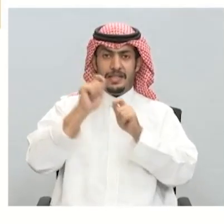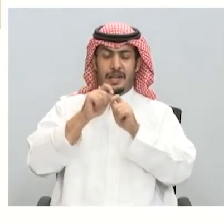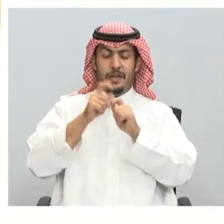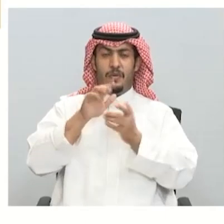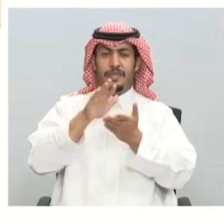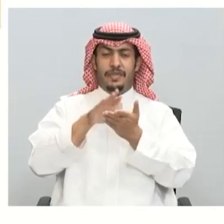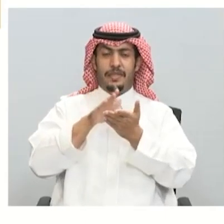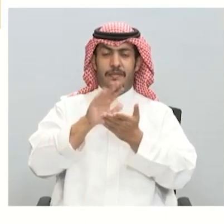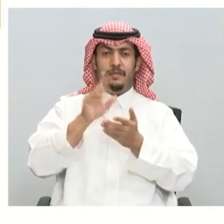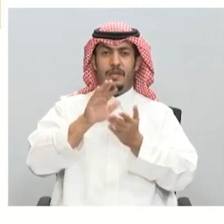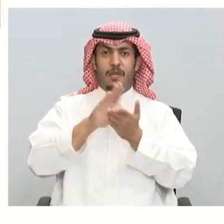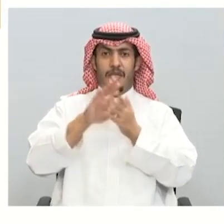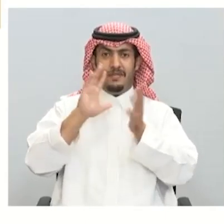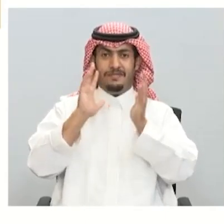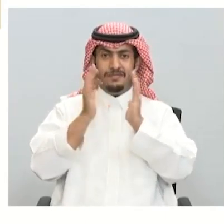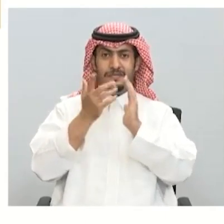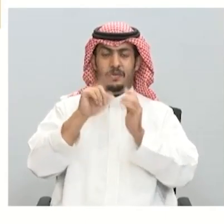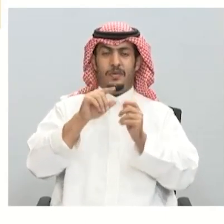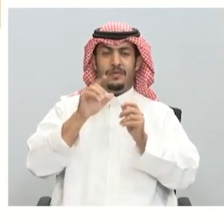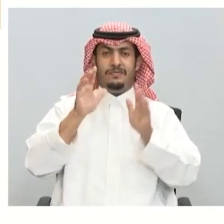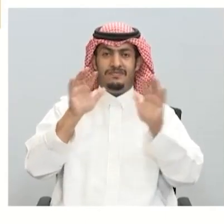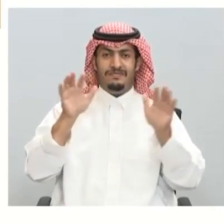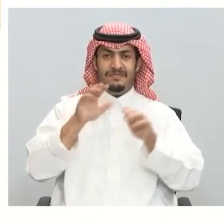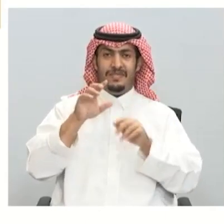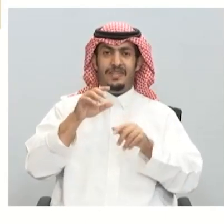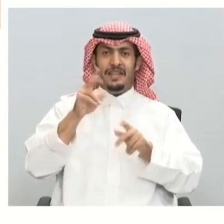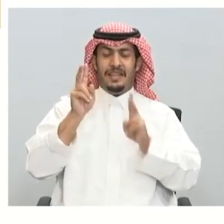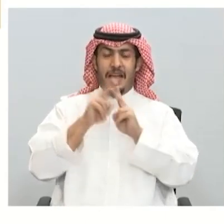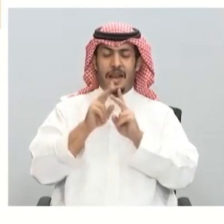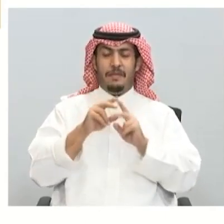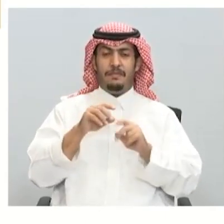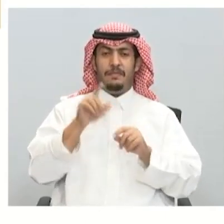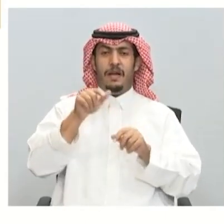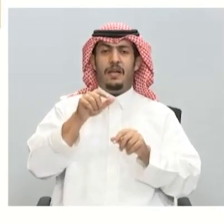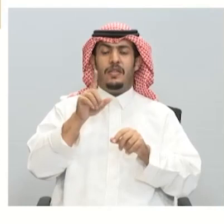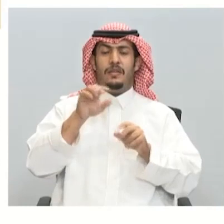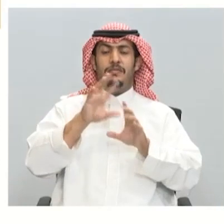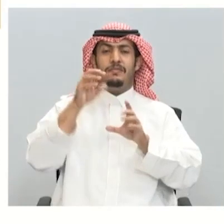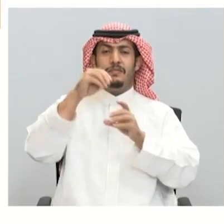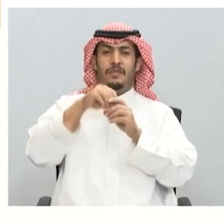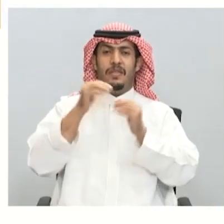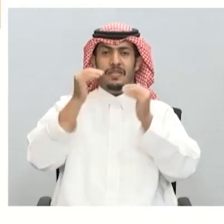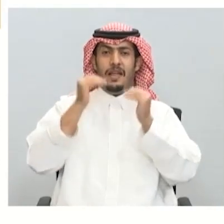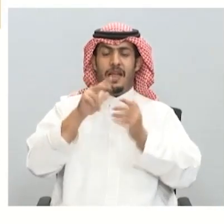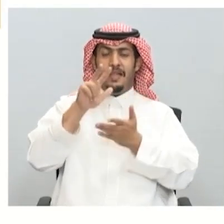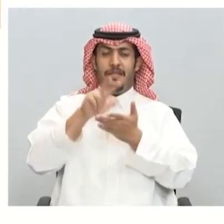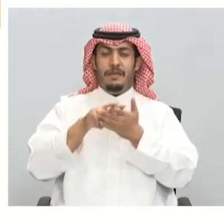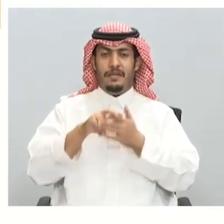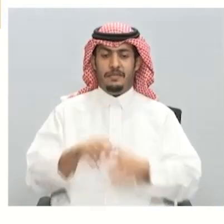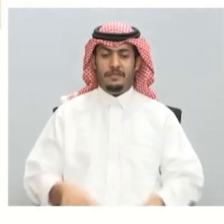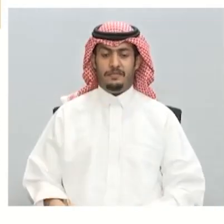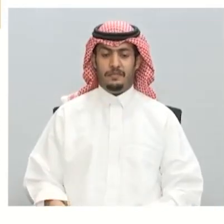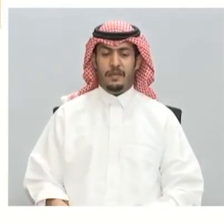طباعه ثلاثيه الابعاد الريبورتات ايضا هذا او كل هذه التقنيات خفضت الاعتماد على